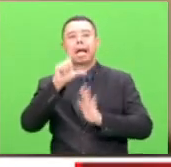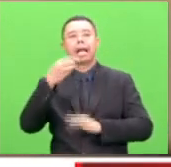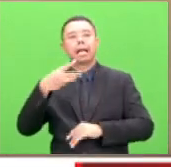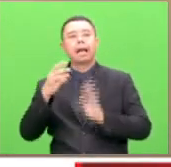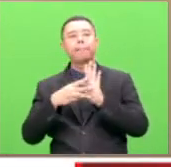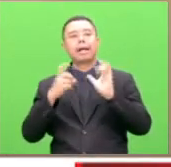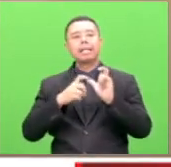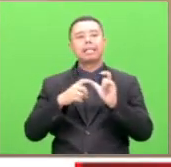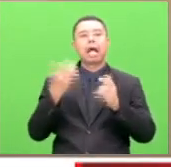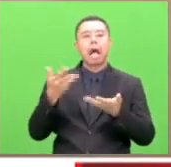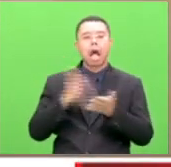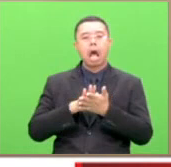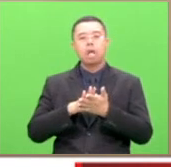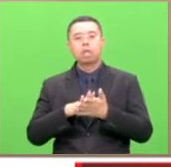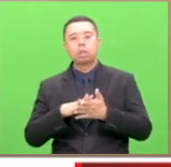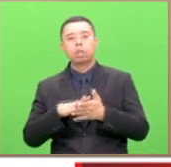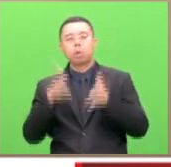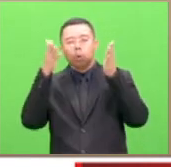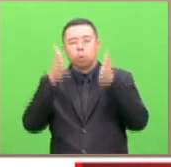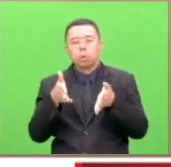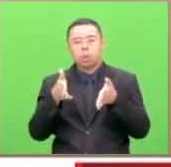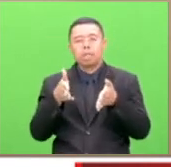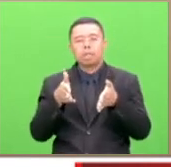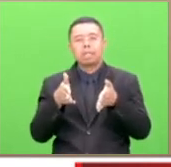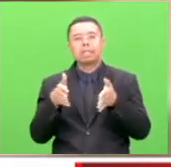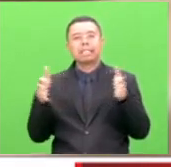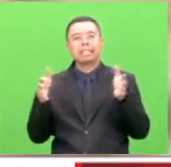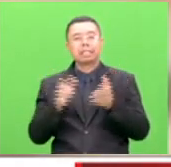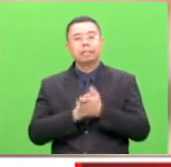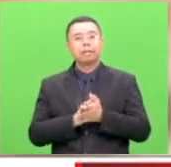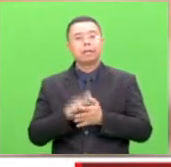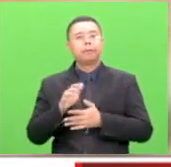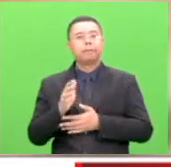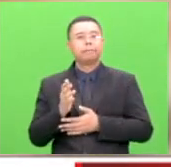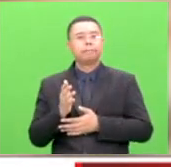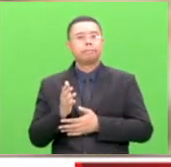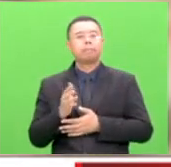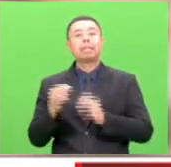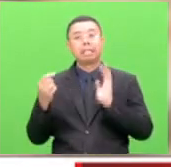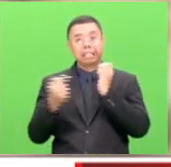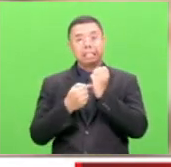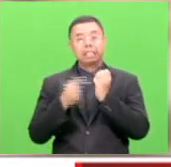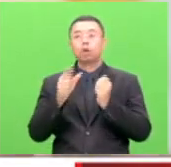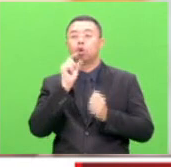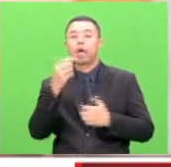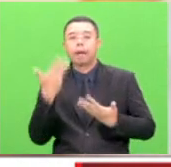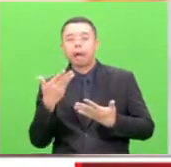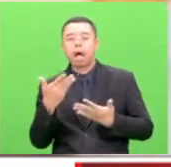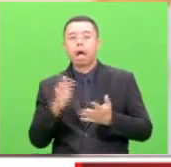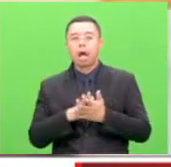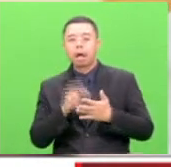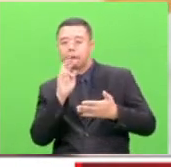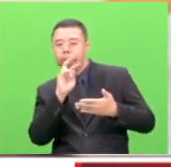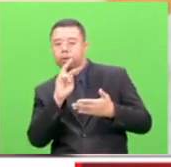LAMS atau Local Anesthetic Minimal Invasive Liposuction. Teknik ini bertujuan untuk fat